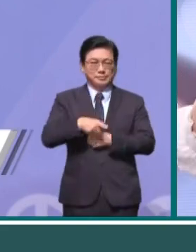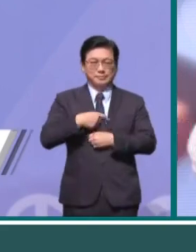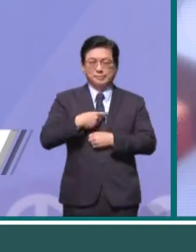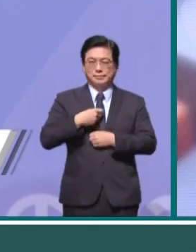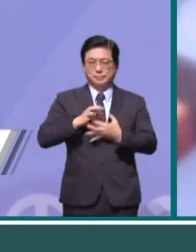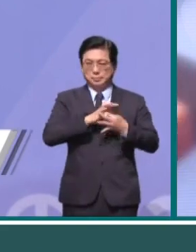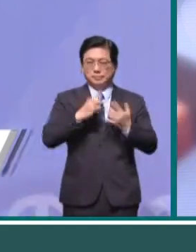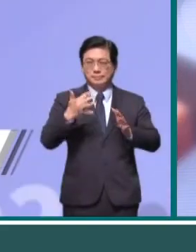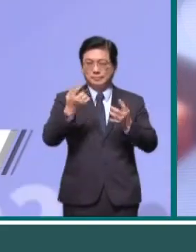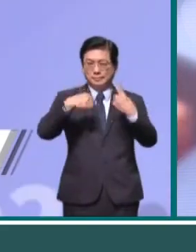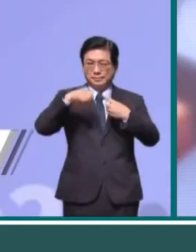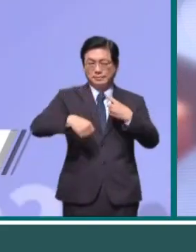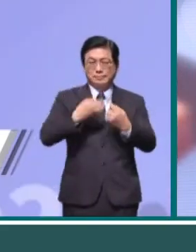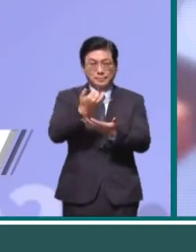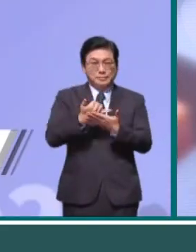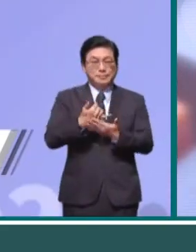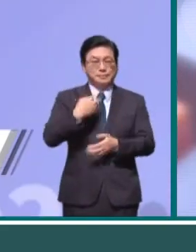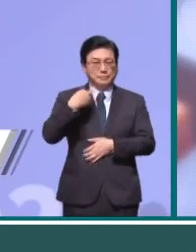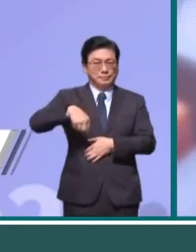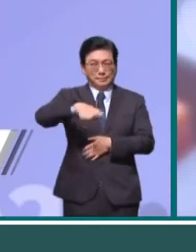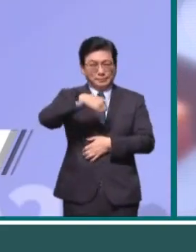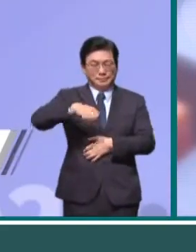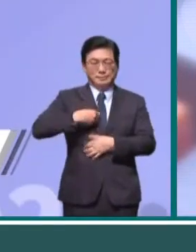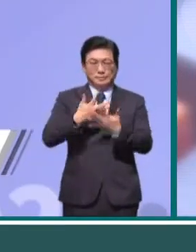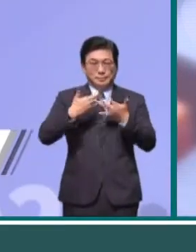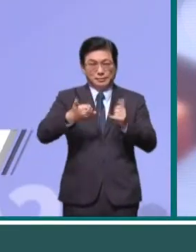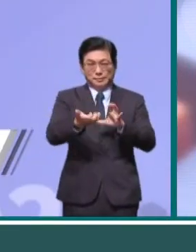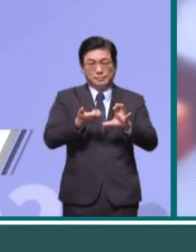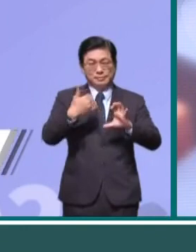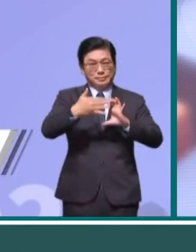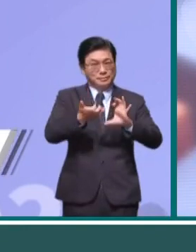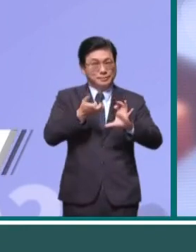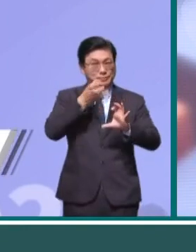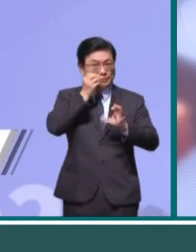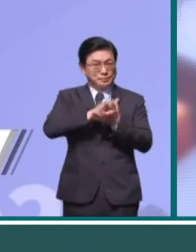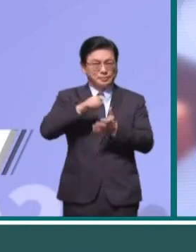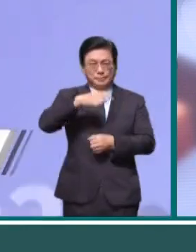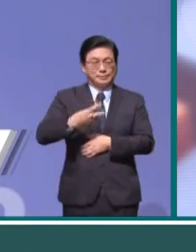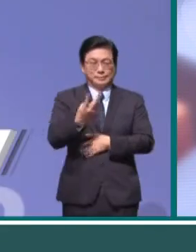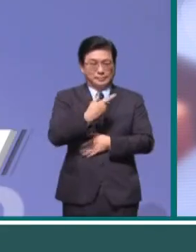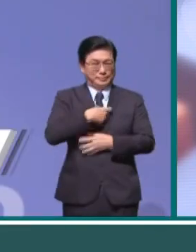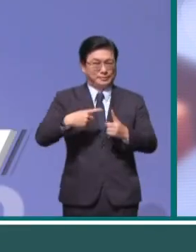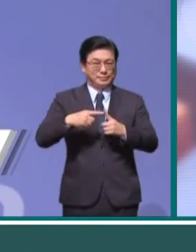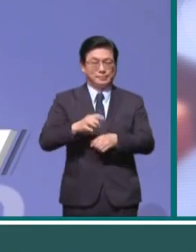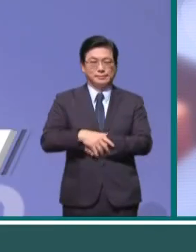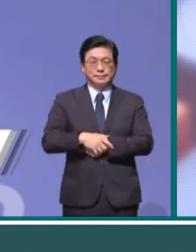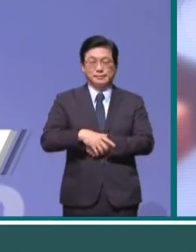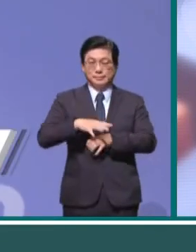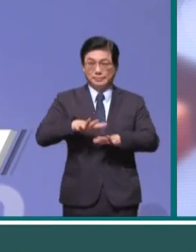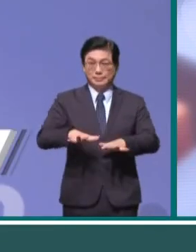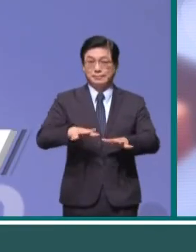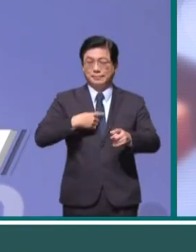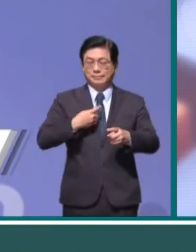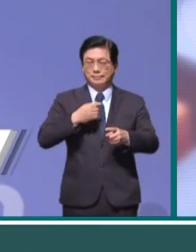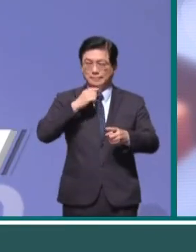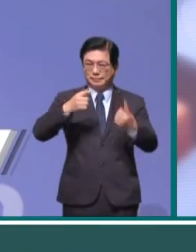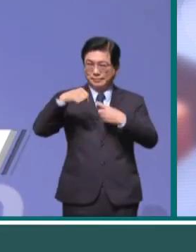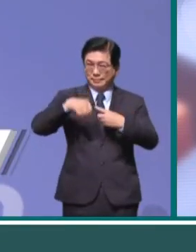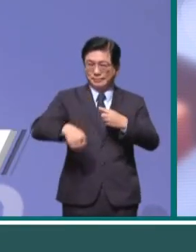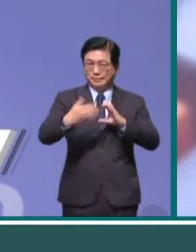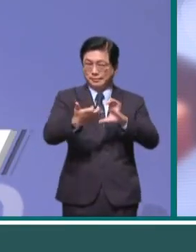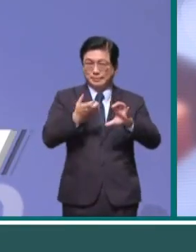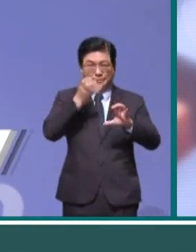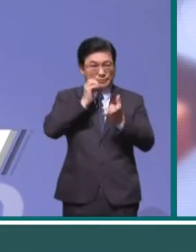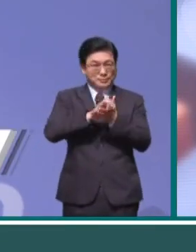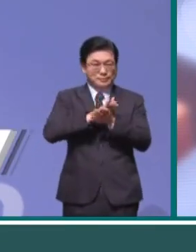我是矽谷的律师，就是以为你在重播，然后都不太有针对那个问题回答，然后他比较多的是口号式